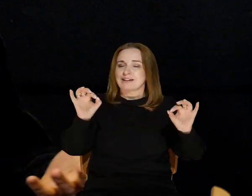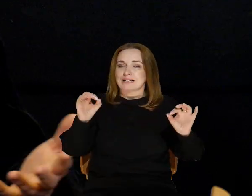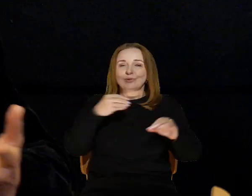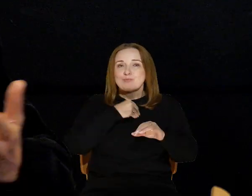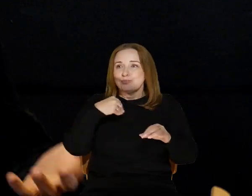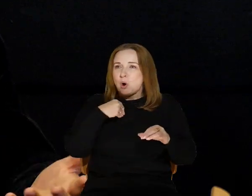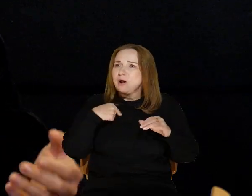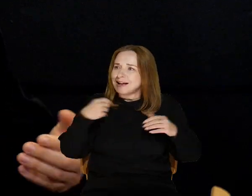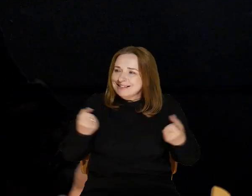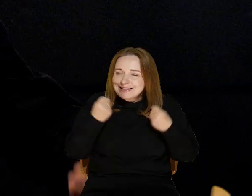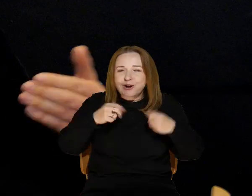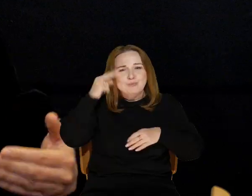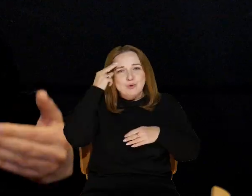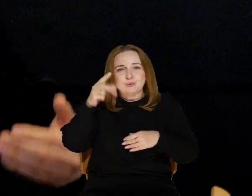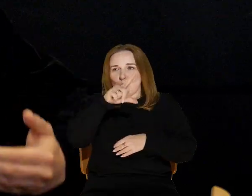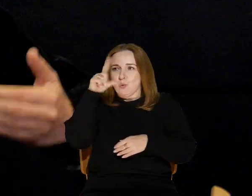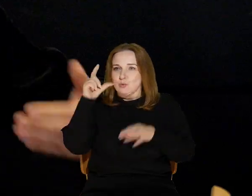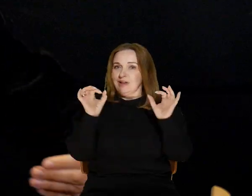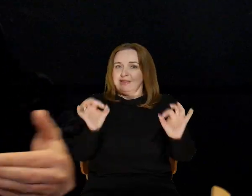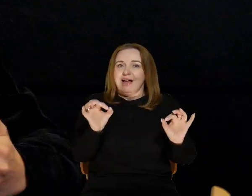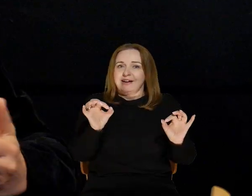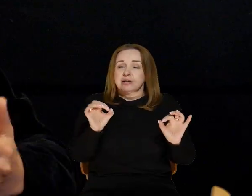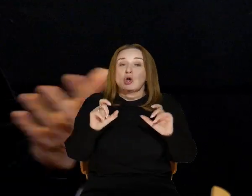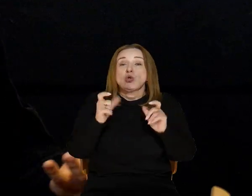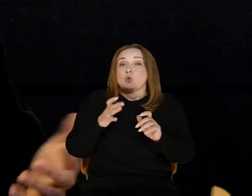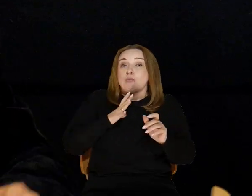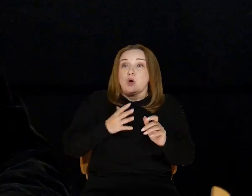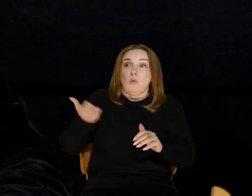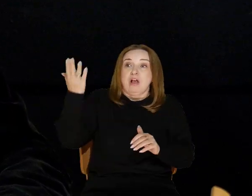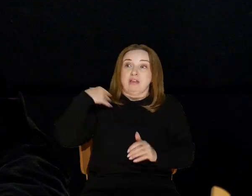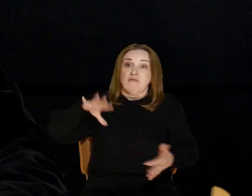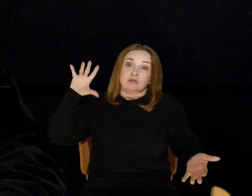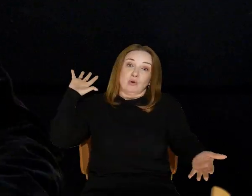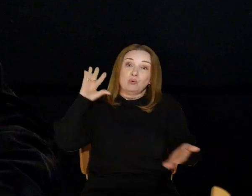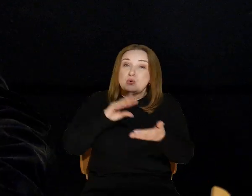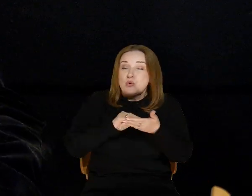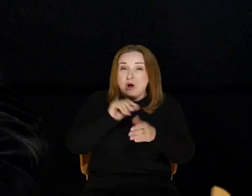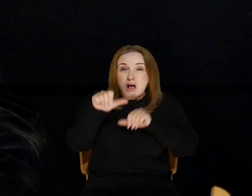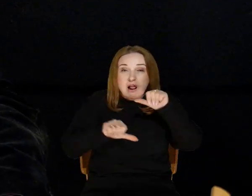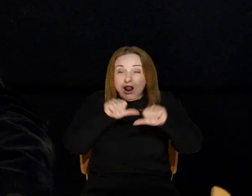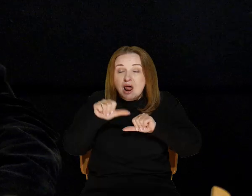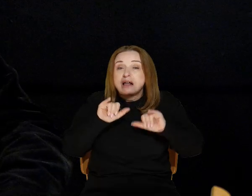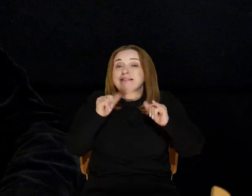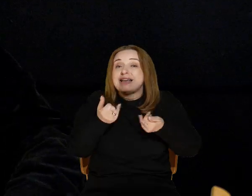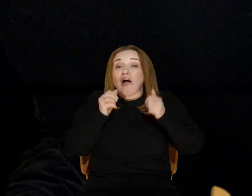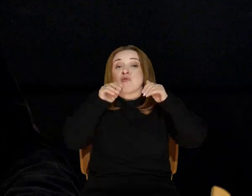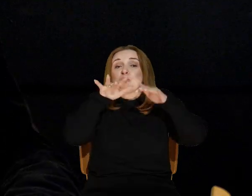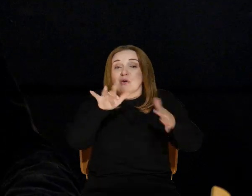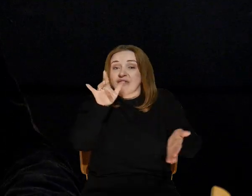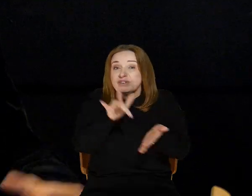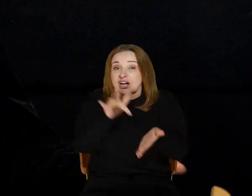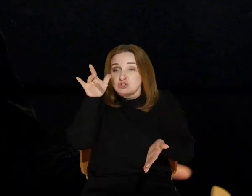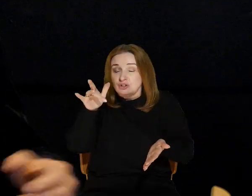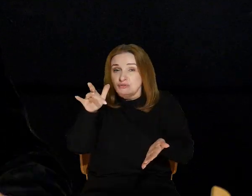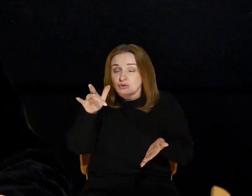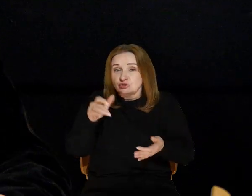dzisiejszą Polskę, dzisiejszych Polaków i to, jak ta przeszłość może determinować różne nasze nadwrażliwości dzisiaj.